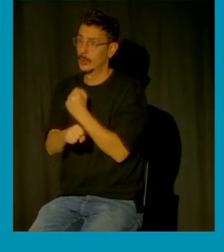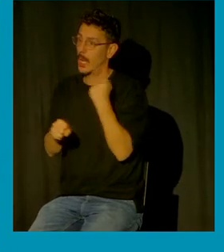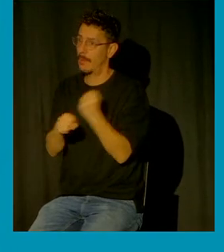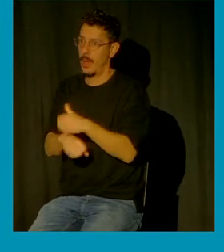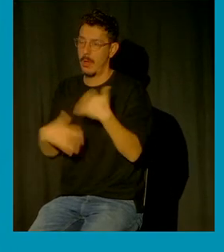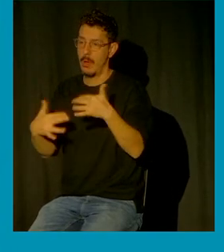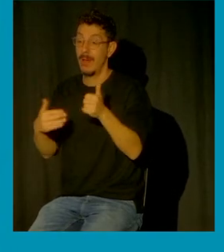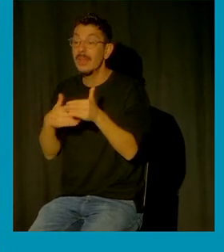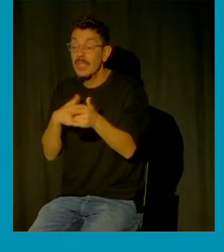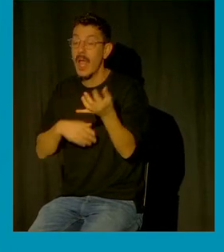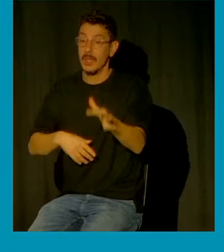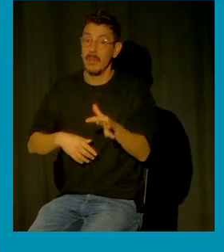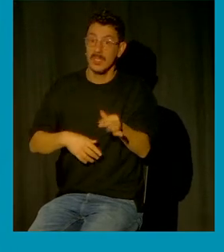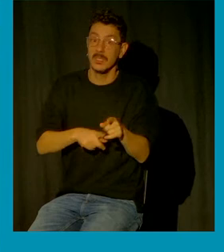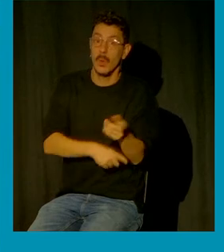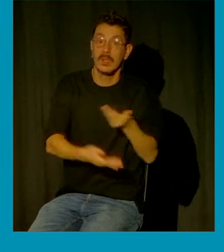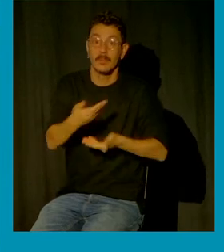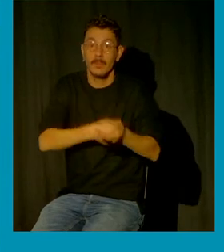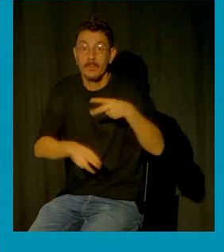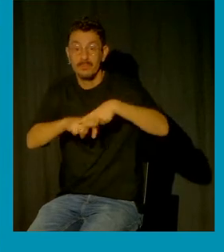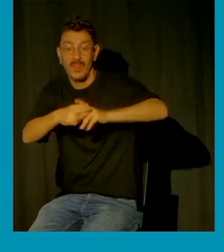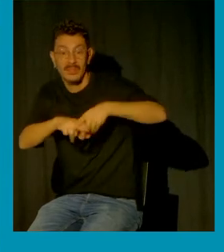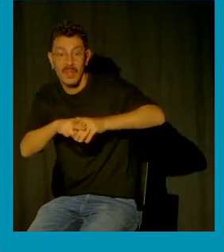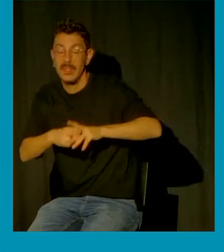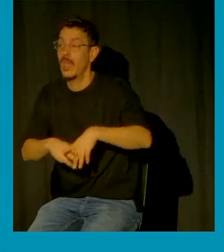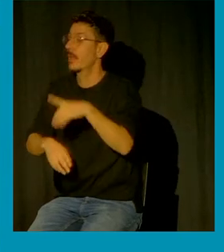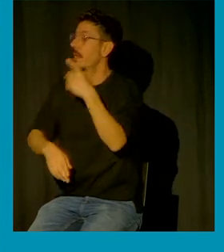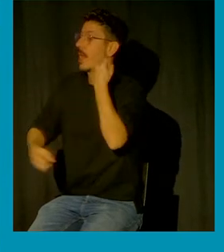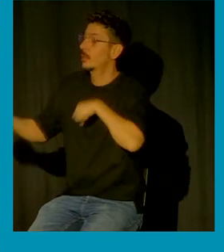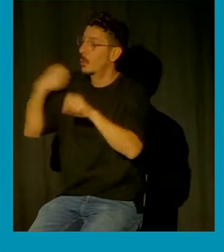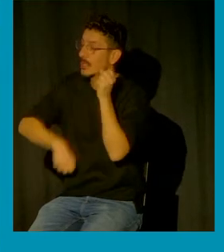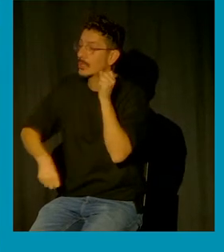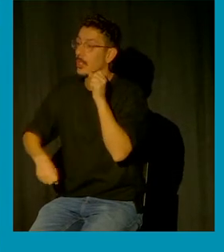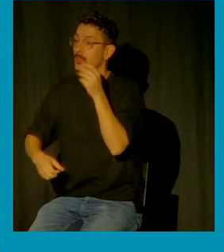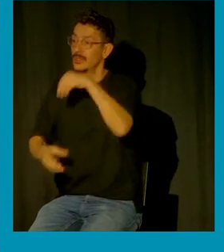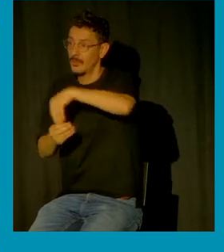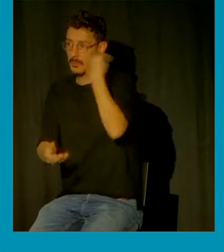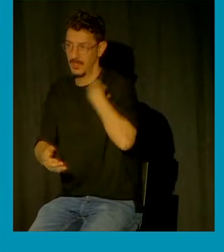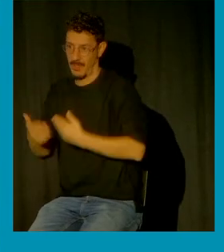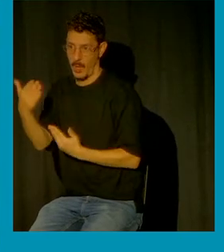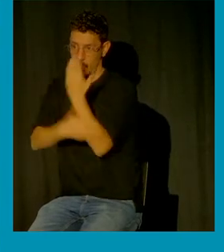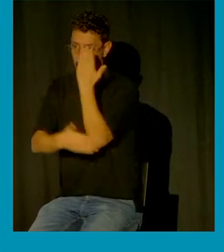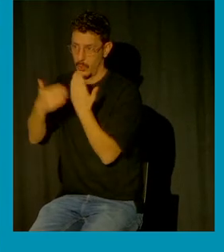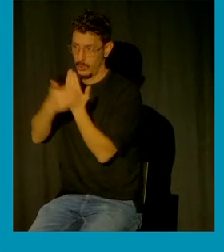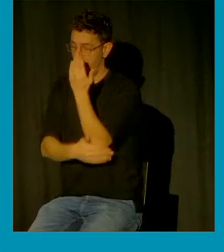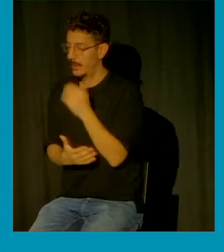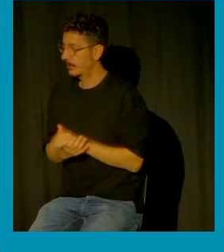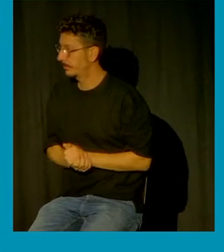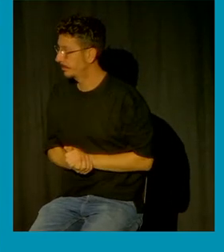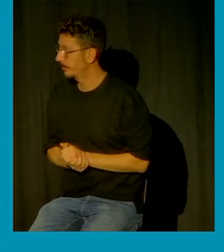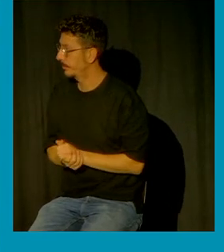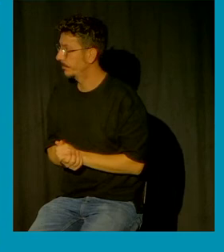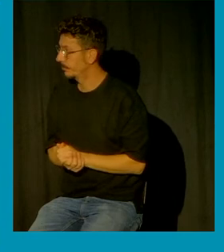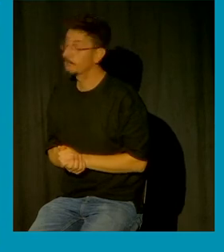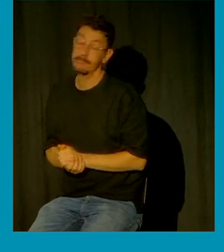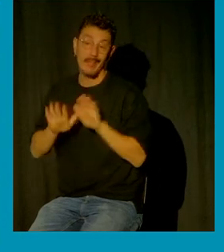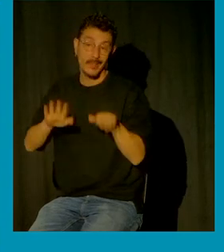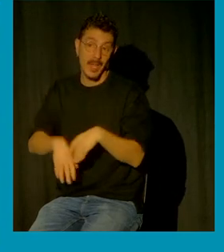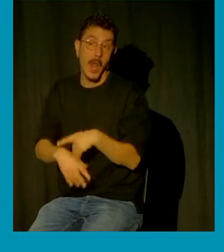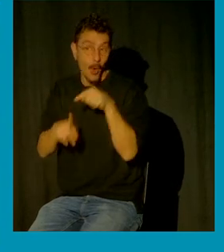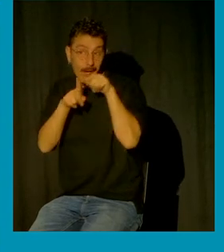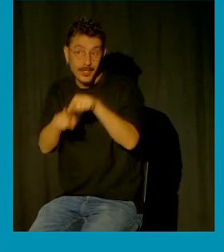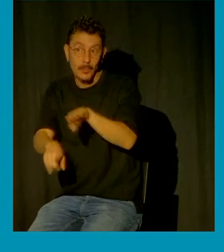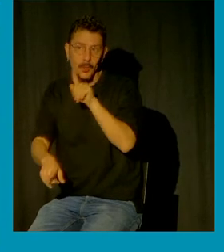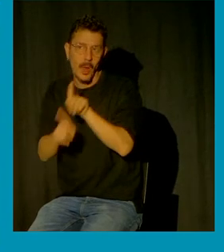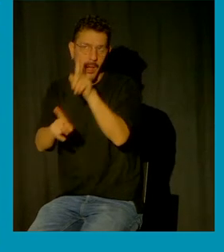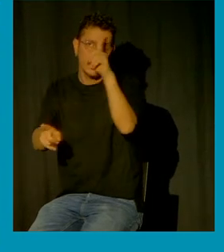altres iniciatives tallers i en altres actuacions dintre de les pròpies jornades compleixin l'objectiu que té